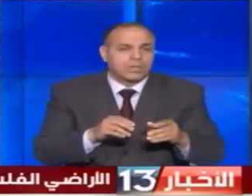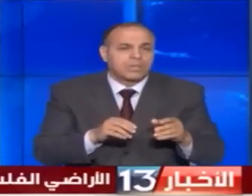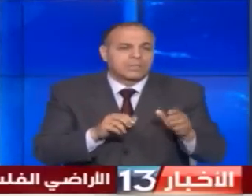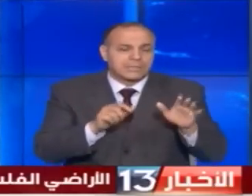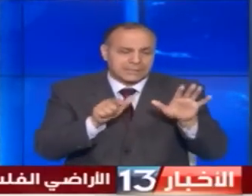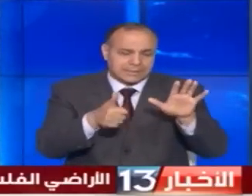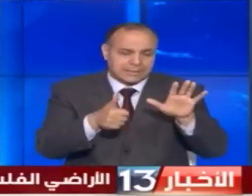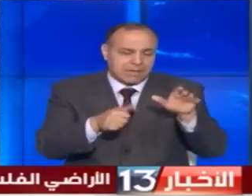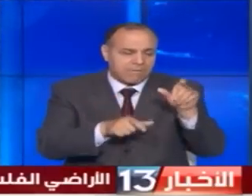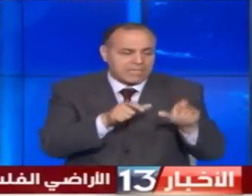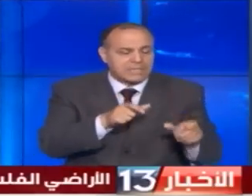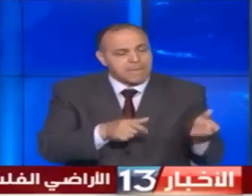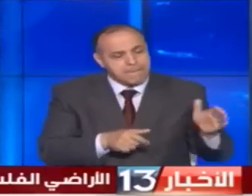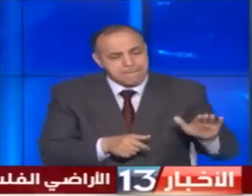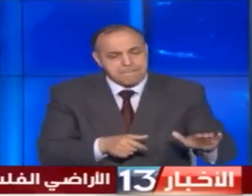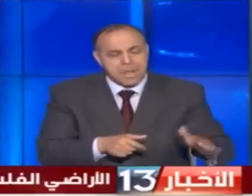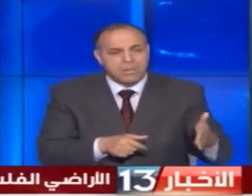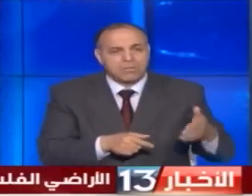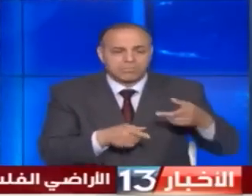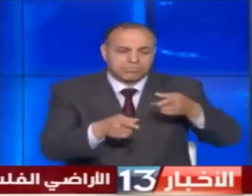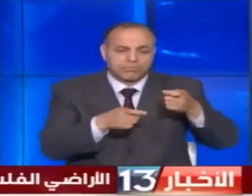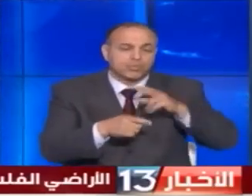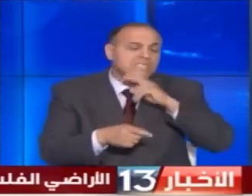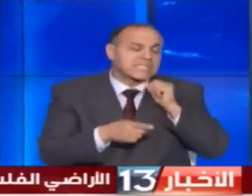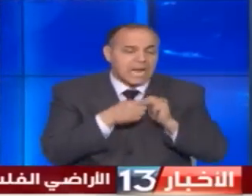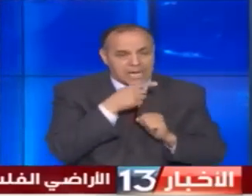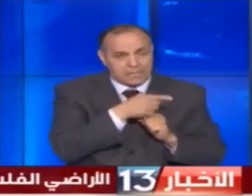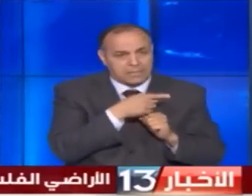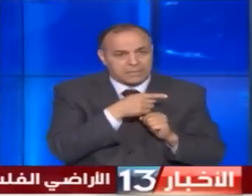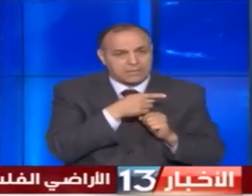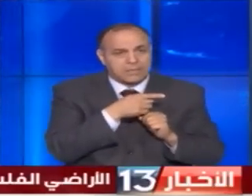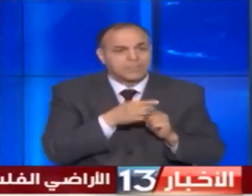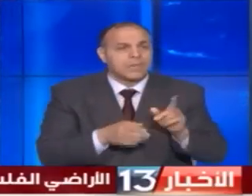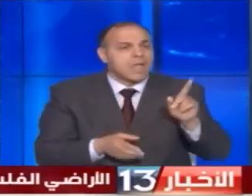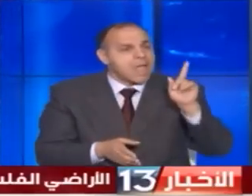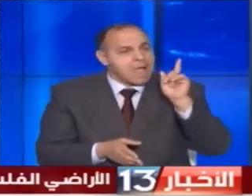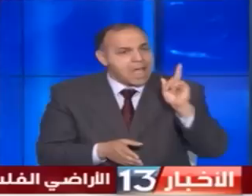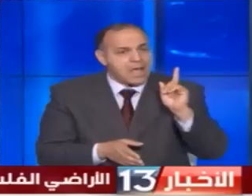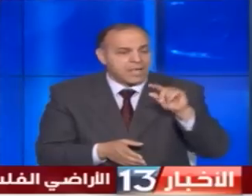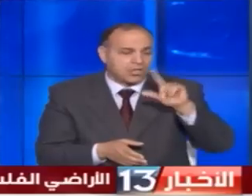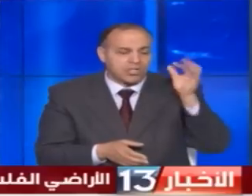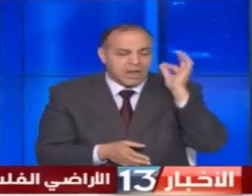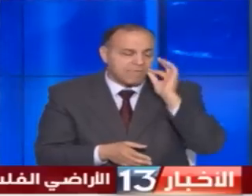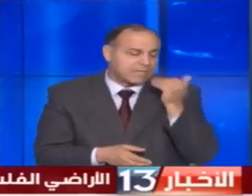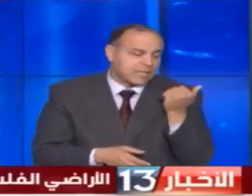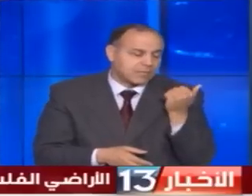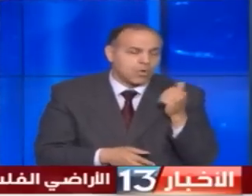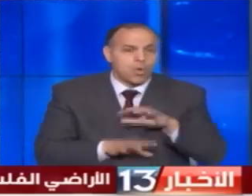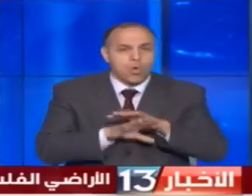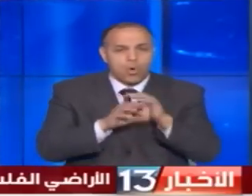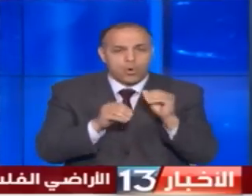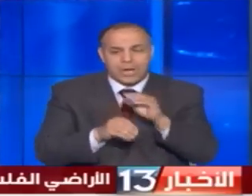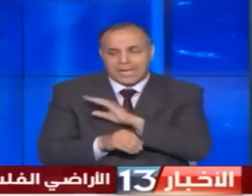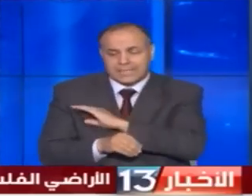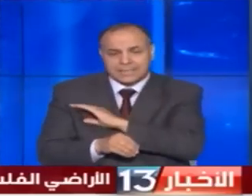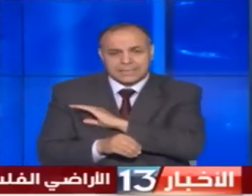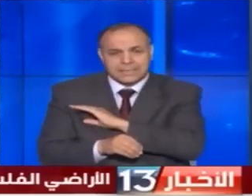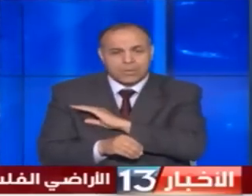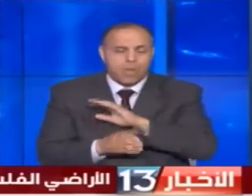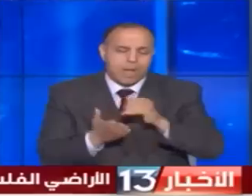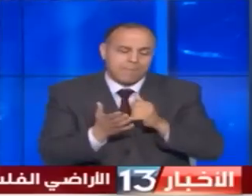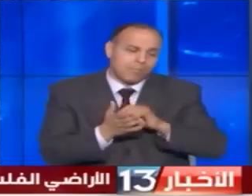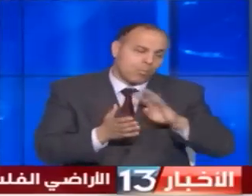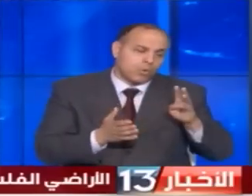فلسطينيين اخرين سقطوا برصاص قوات الاحتلال الاسرائيلي خلال شهر ابريل الماضي بكل من قطاع غزه والضفه الغربيه